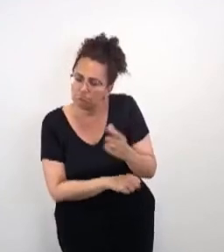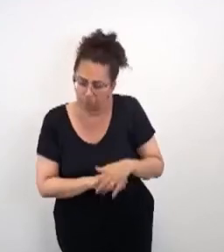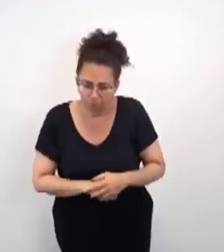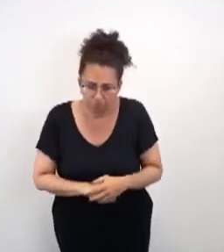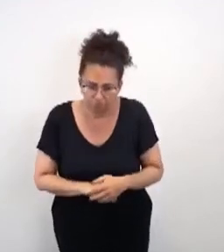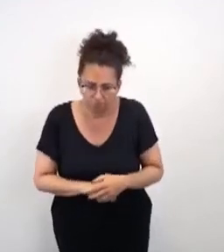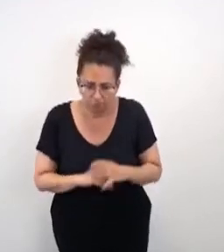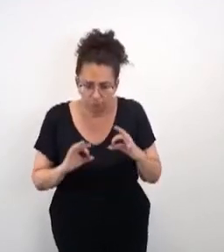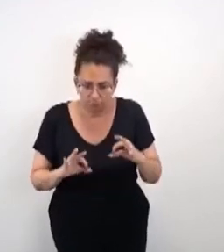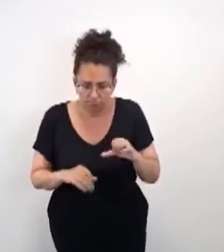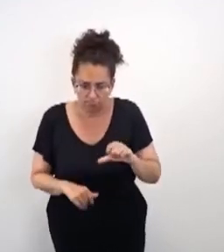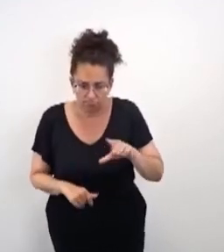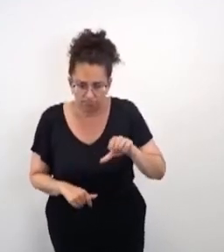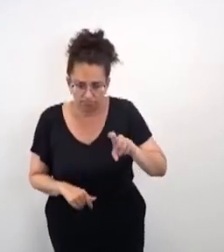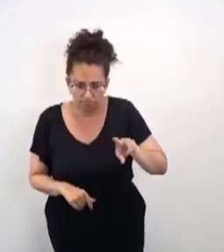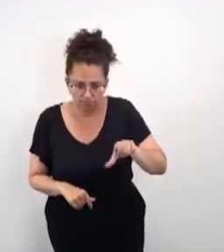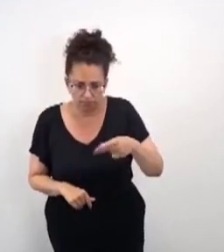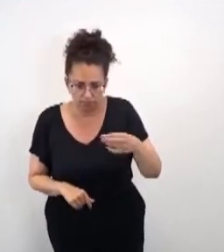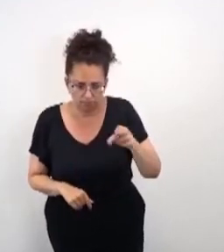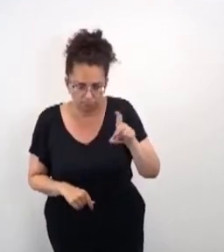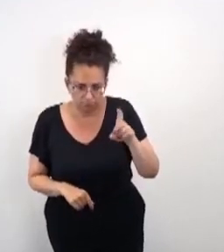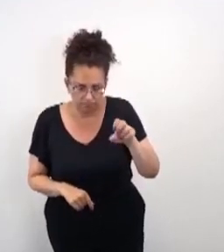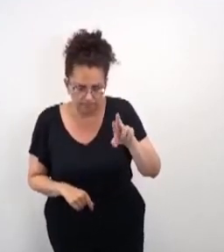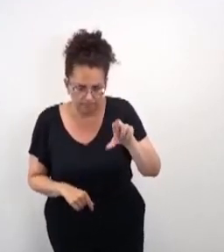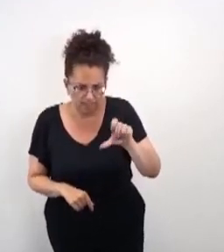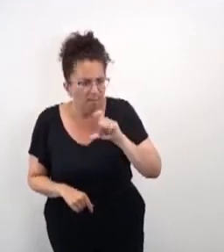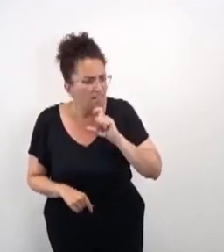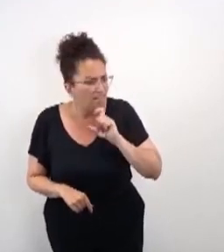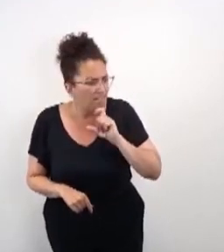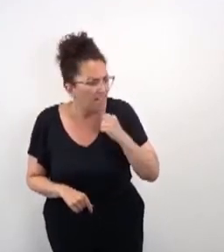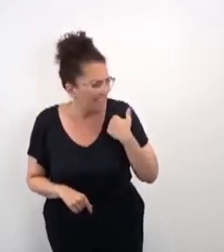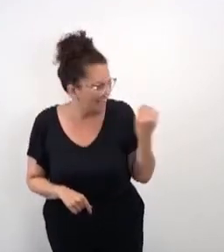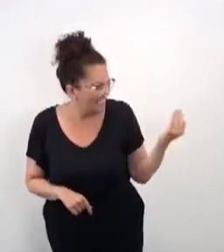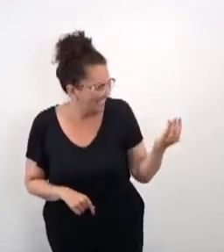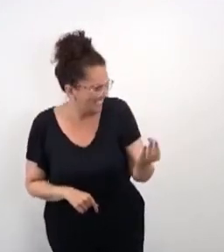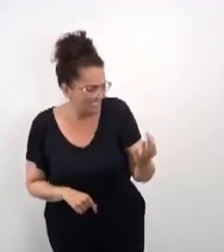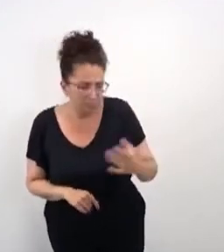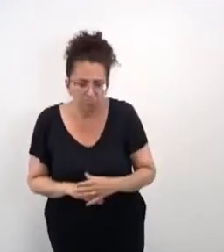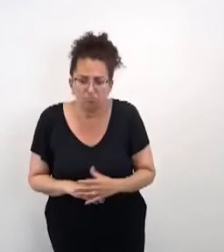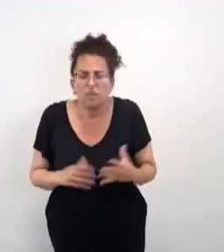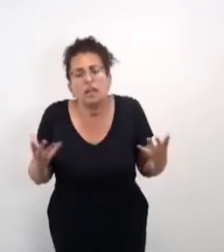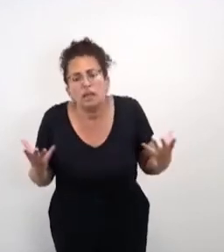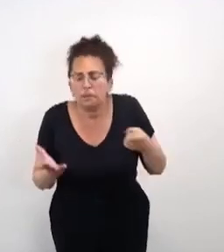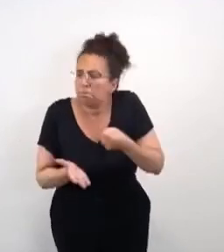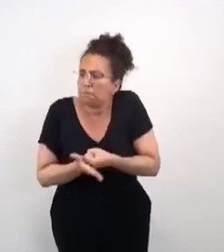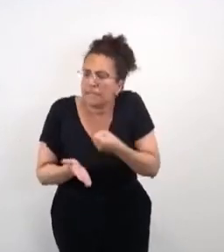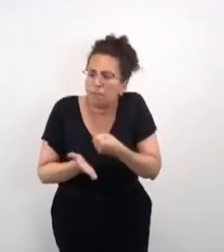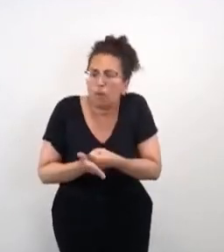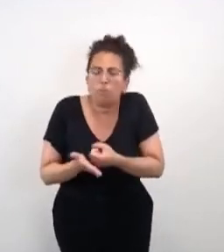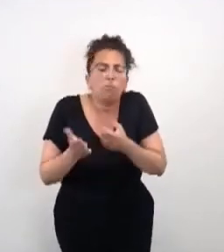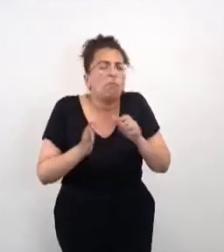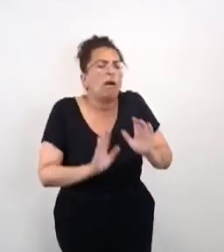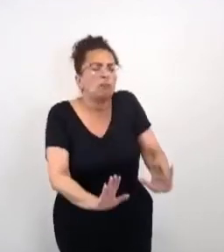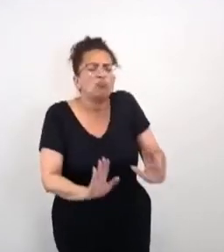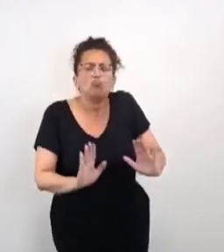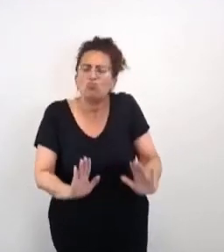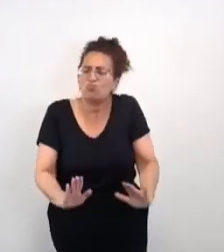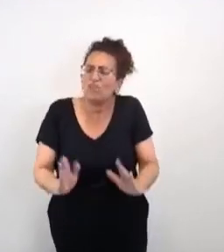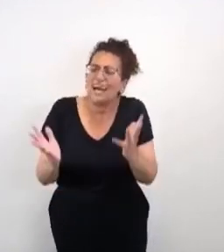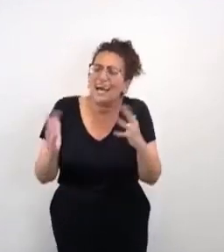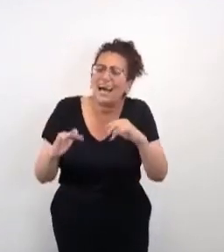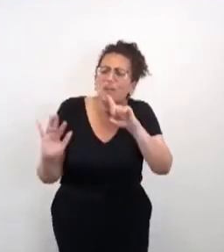Alexandra est revenue. Vous devriez, à mon avis, nous donner quand même quelques éléments de bilan dans le cadre de ce